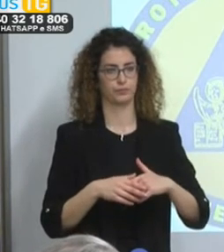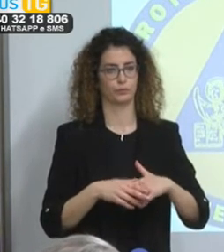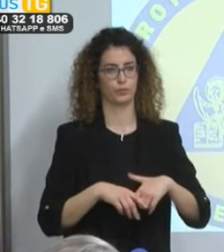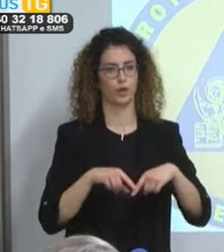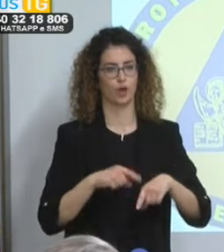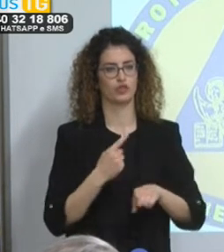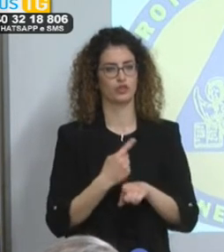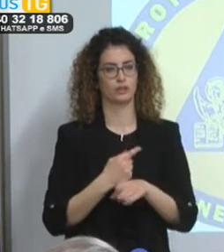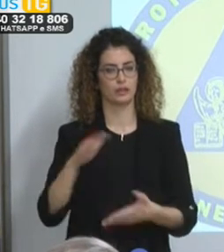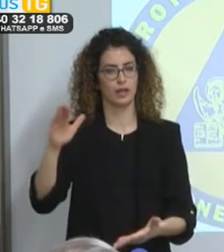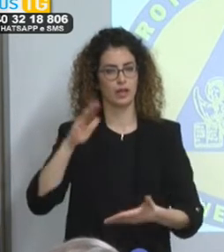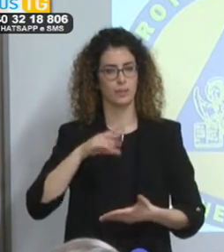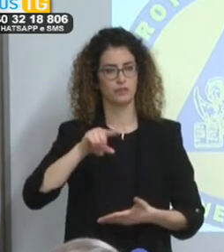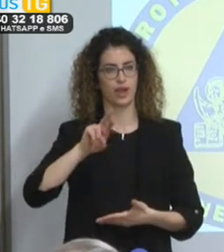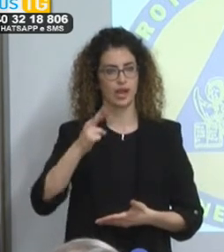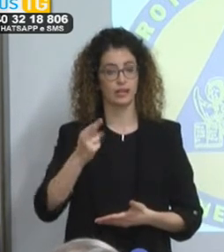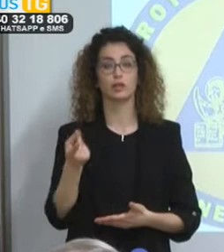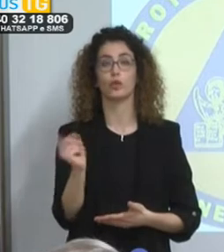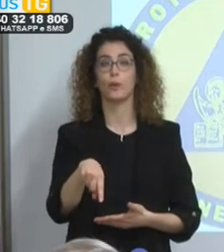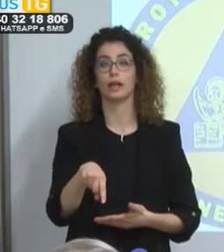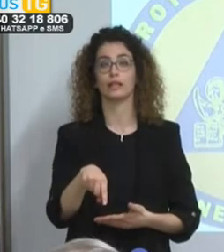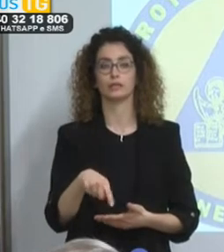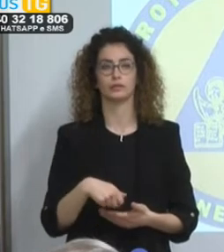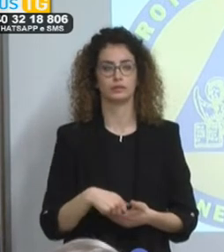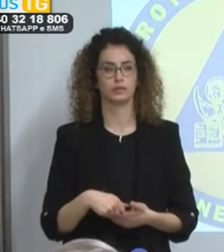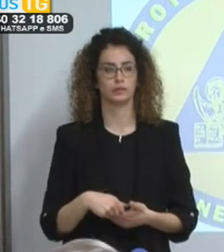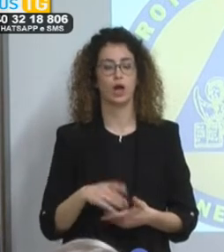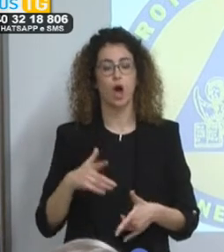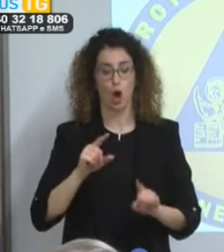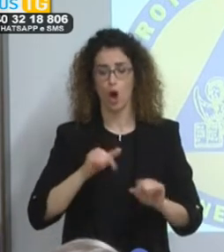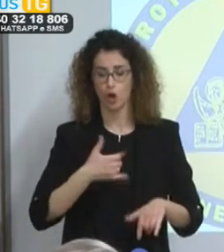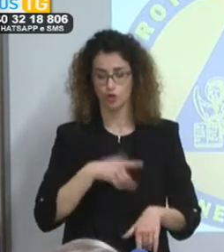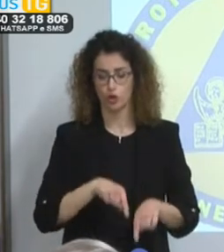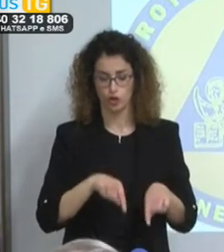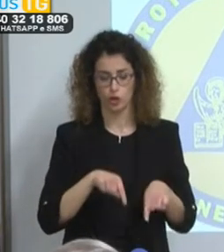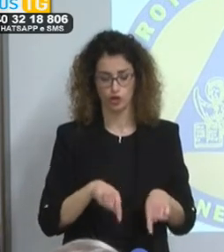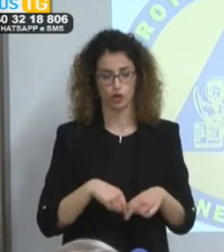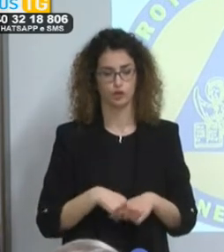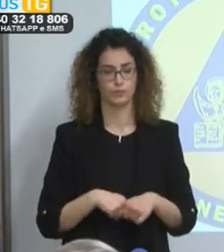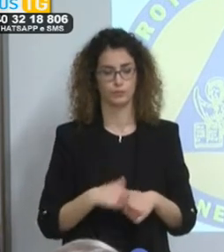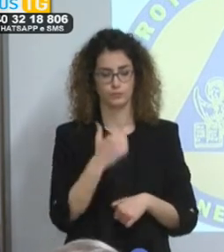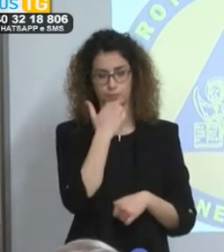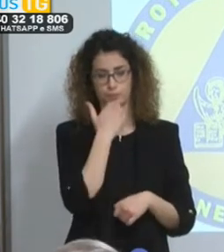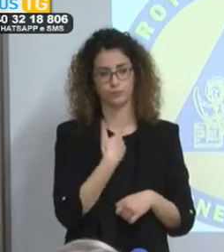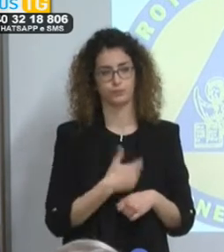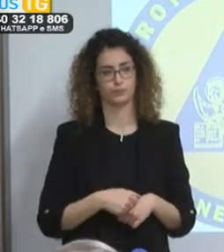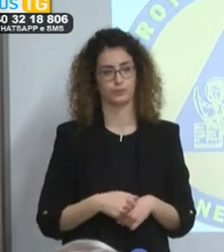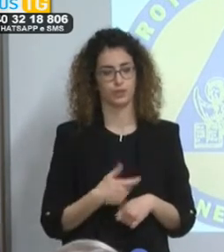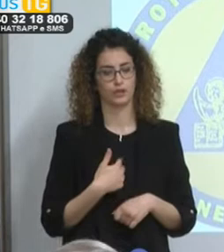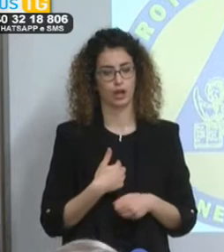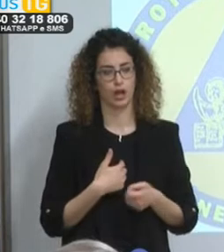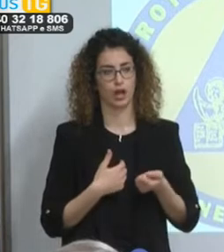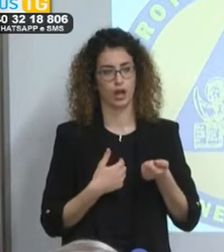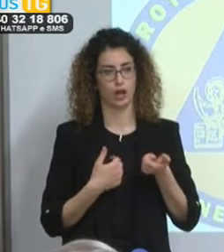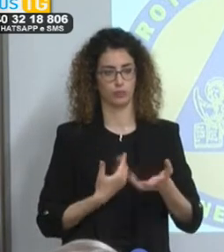dovevano arrivare Pfizer, domani, sono state scaricate, sì oggi scusa, sì. E lei ha dati precisi sull'arrivo